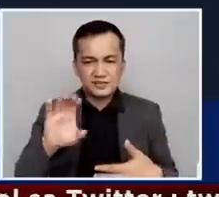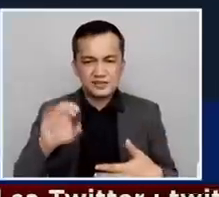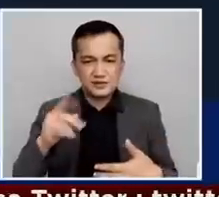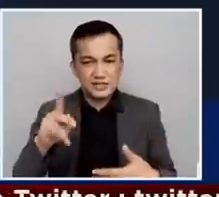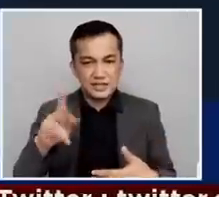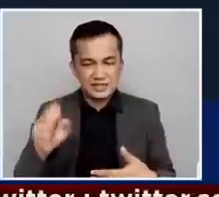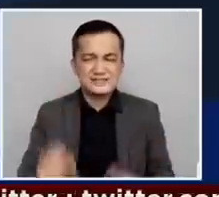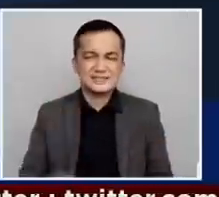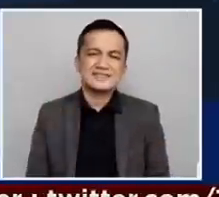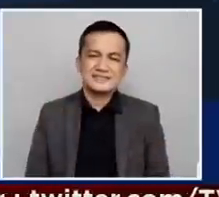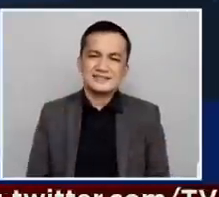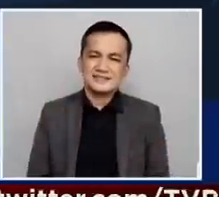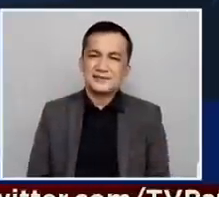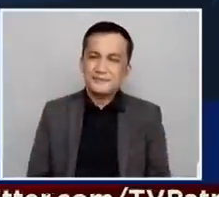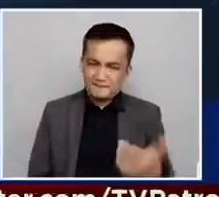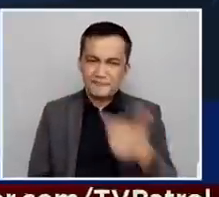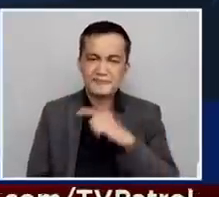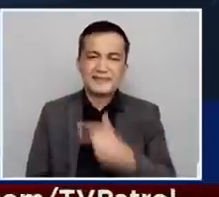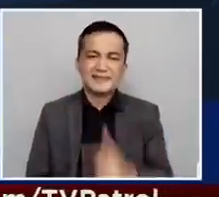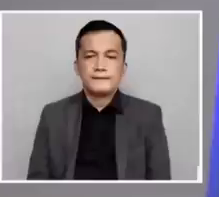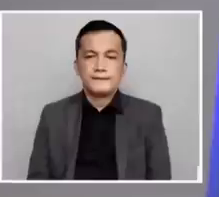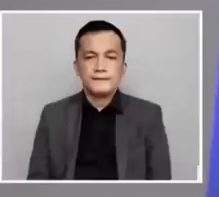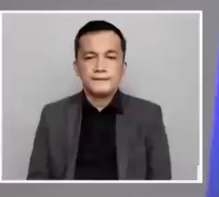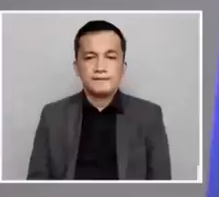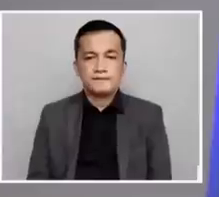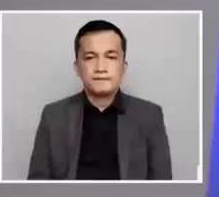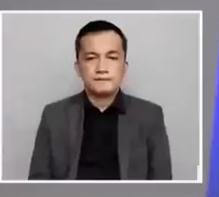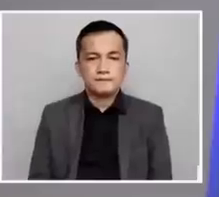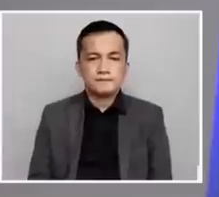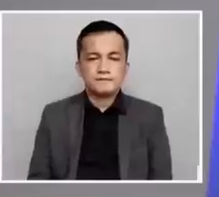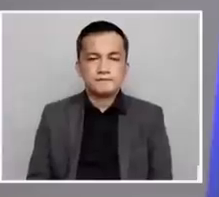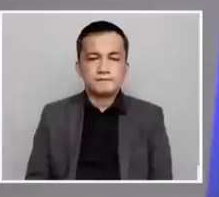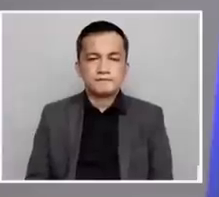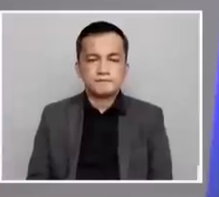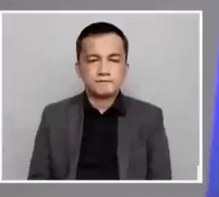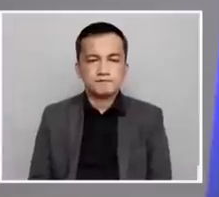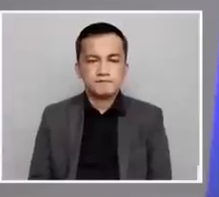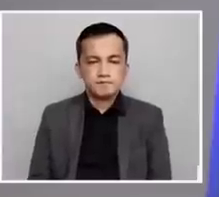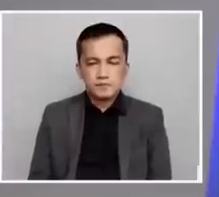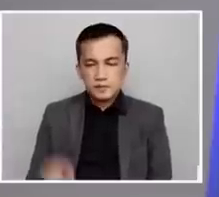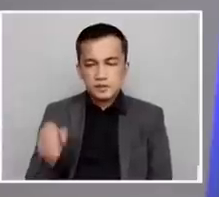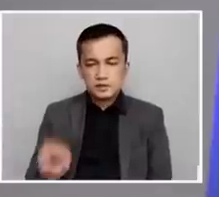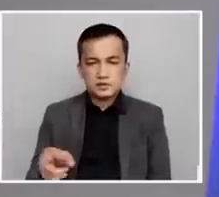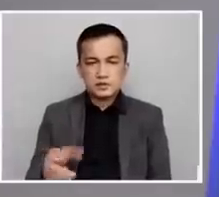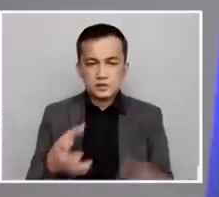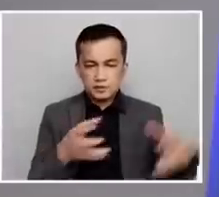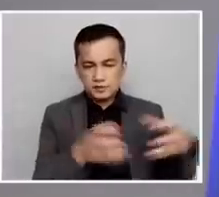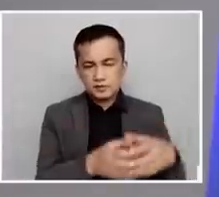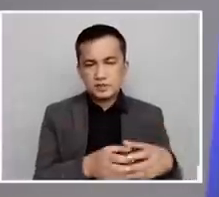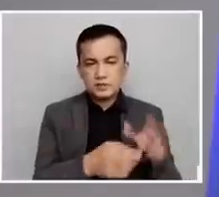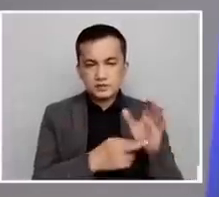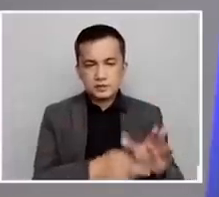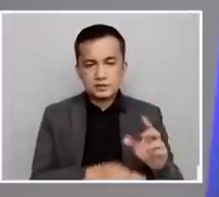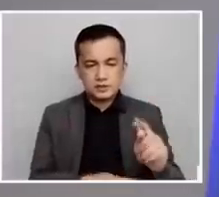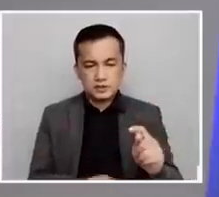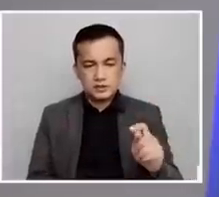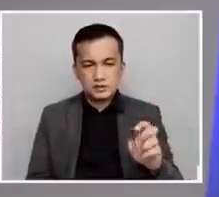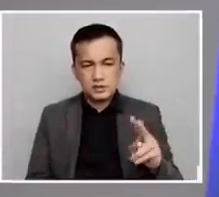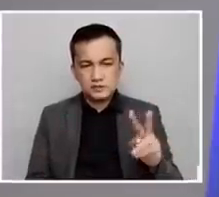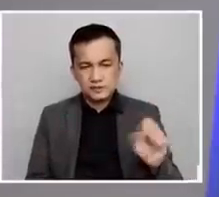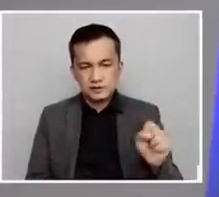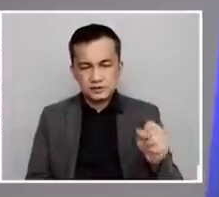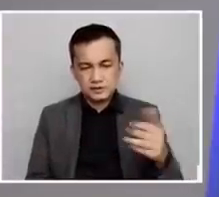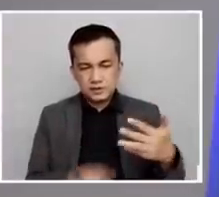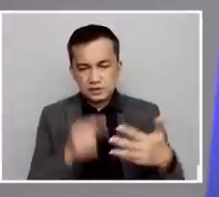Ganiel Krishnan, ABS-CBN News. Naglatag ang kampo ni Representative Arnulfo Tevez Jr. ng ilang